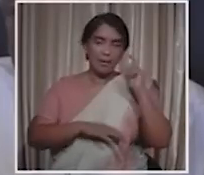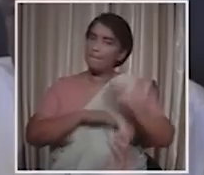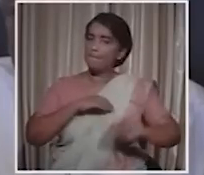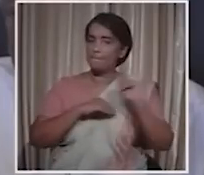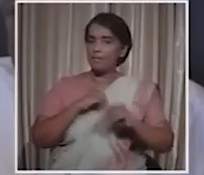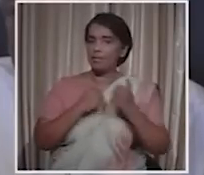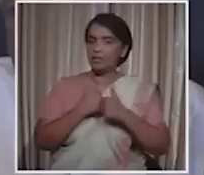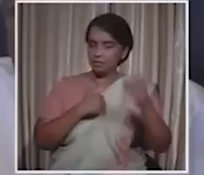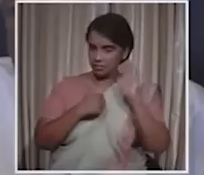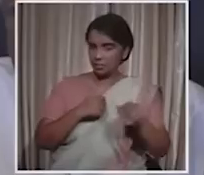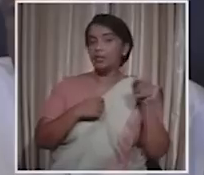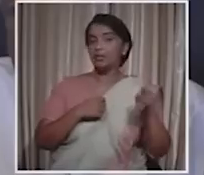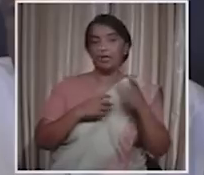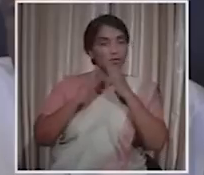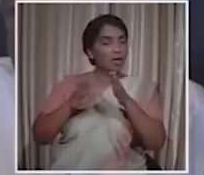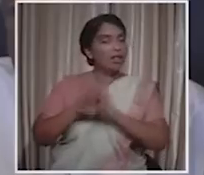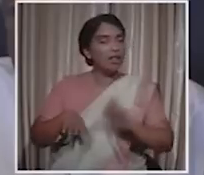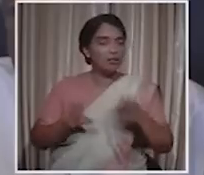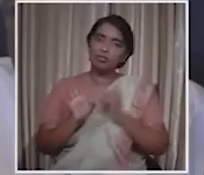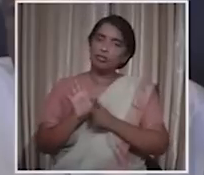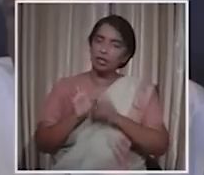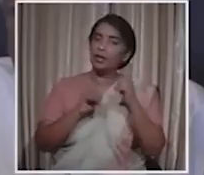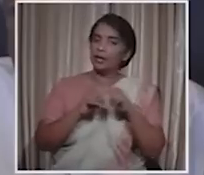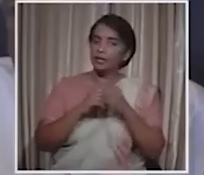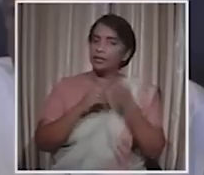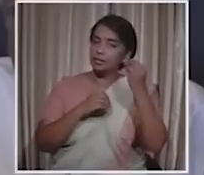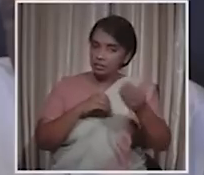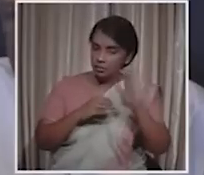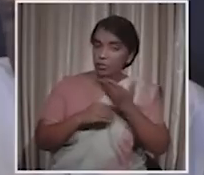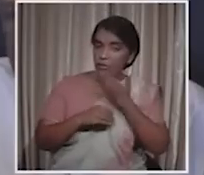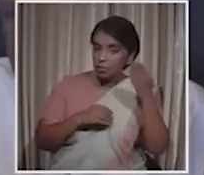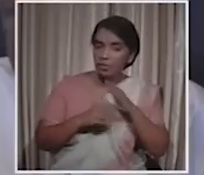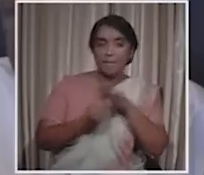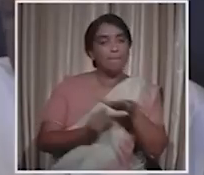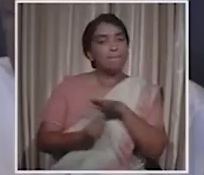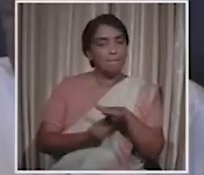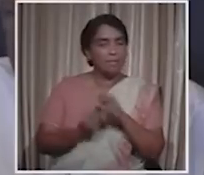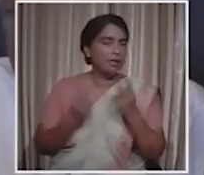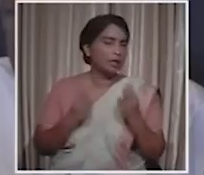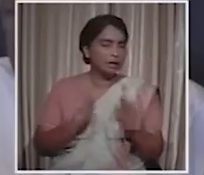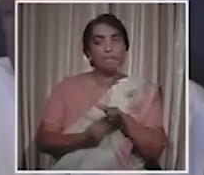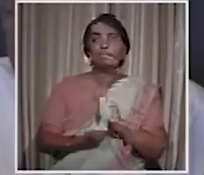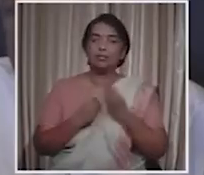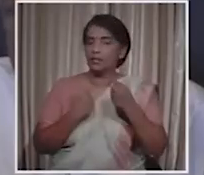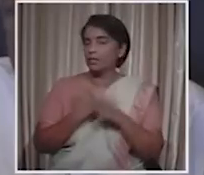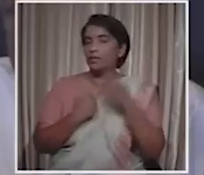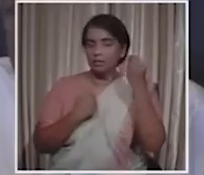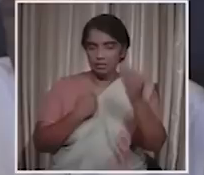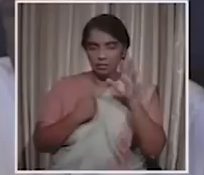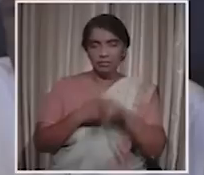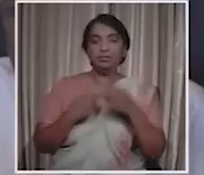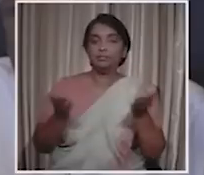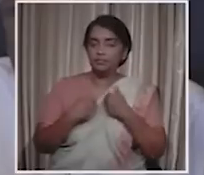සකස් කරමින් යනවා. පාසල් දරුවන්ට අඛණ්ඩව අධ්‍යාපනය ලබා දීමට ඇති පරිසරයක් ඉක්මනින්ම සකසා දෙනවා.